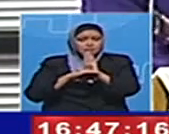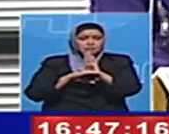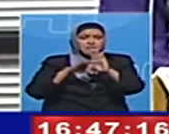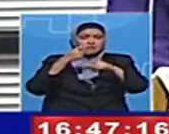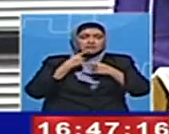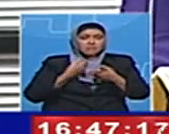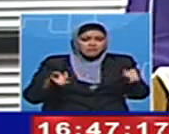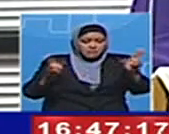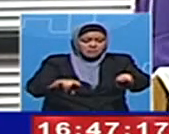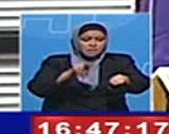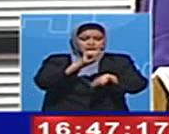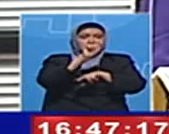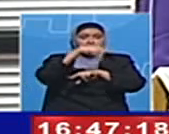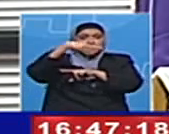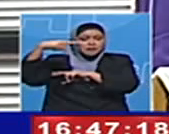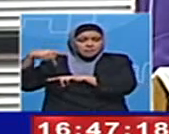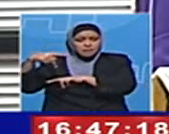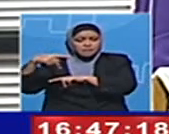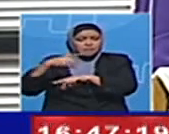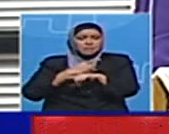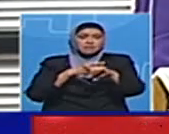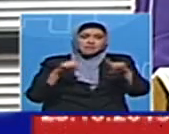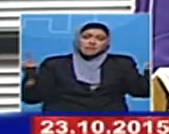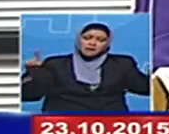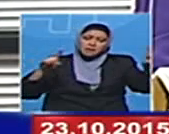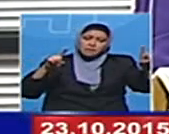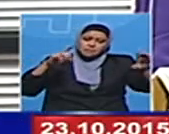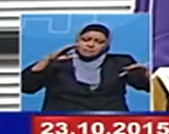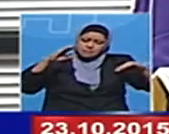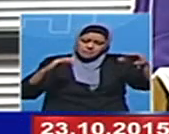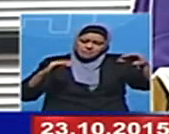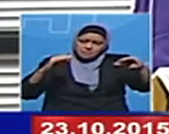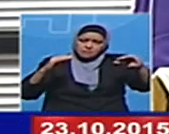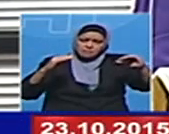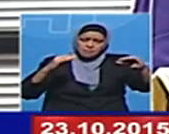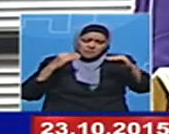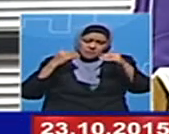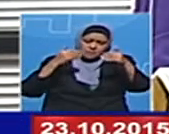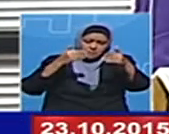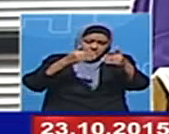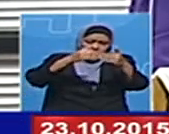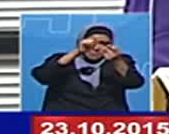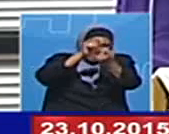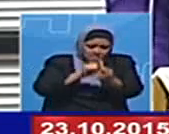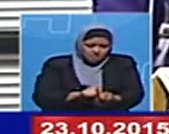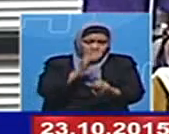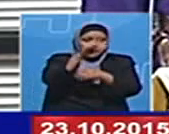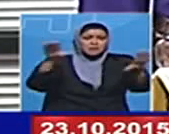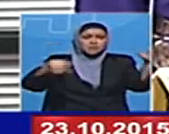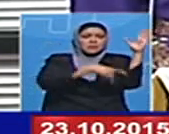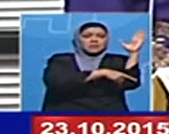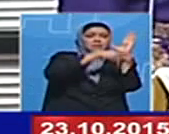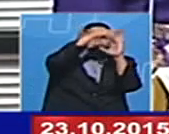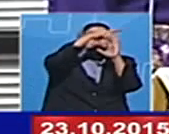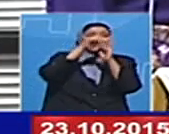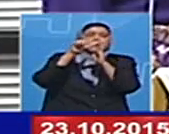atau TPP walau bagaimanapun pertimbangan secara muktamat akan dibuat di parlimen Klang tuan yang di-pertua